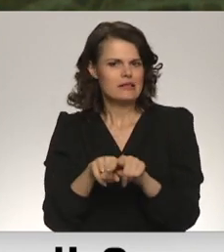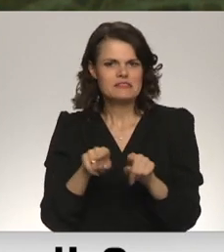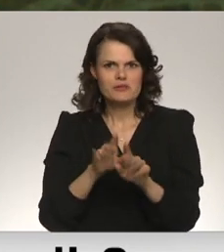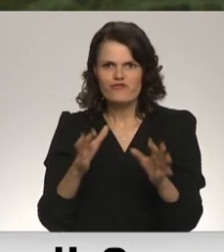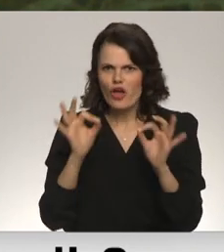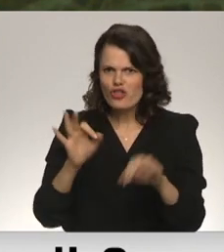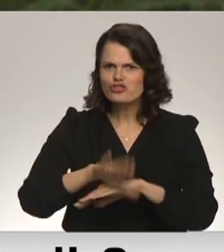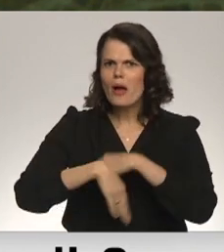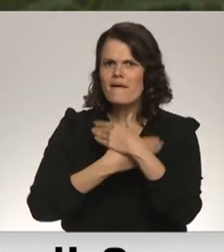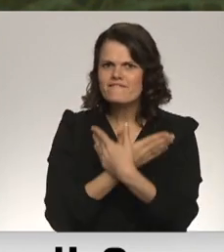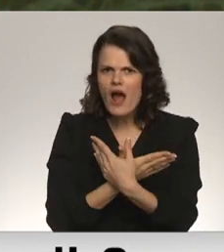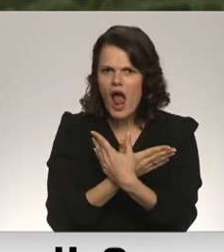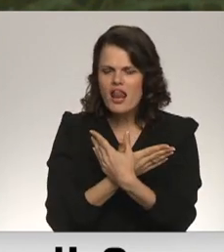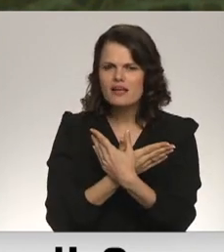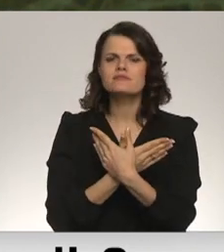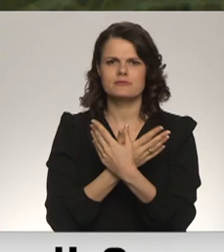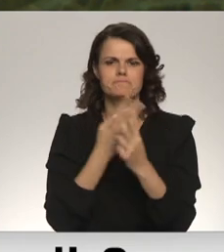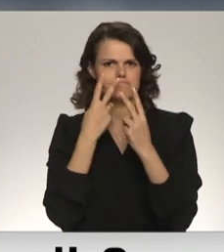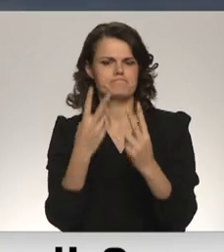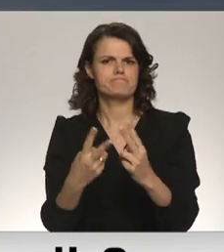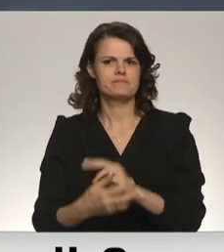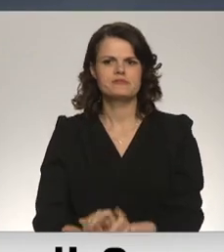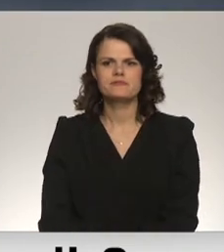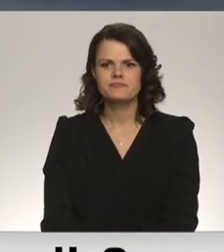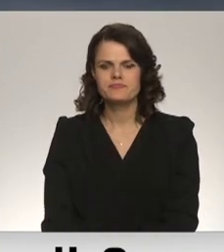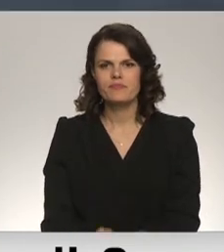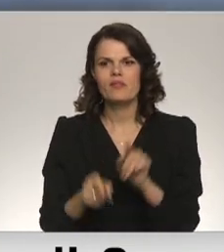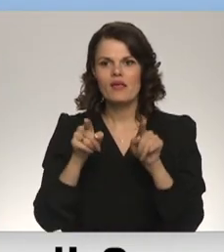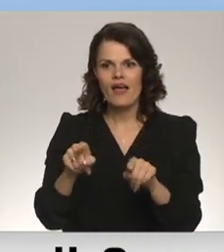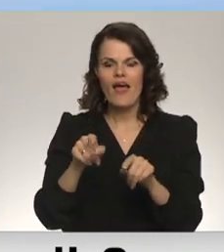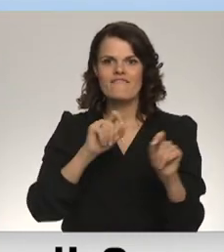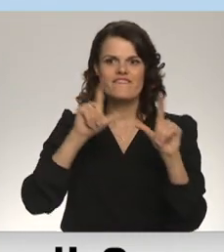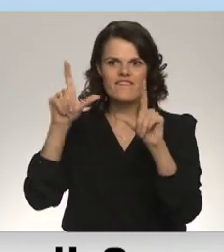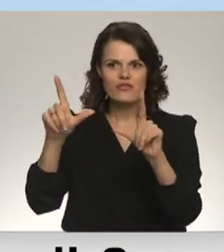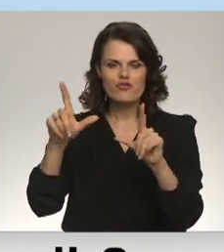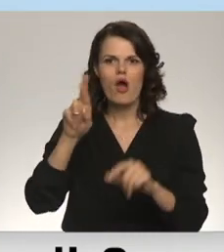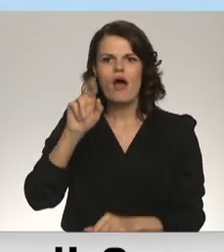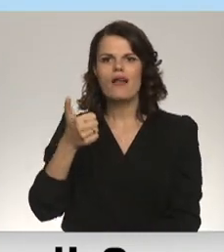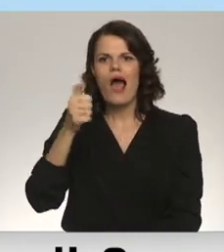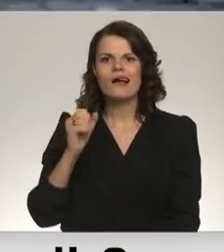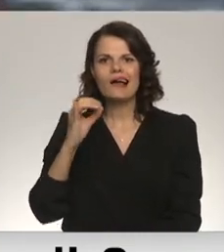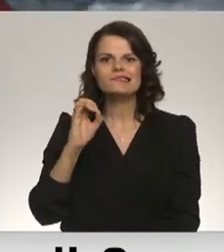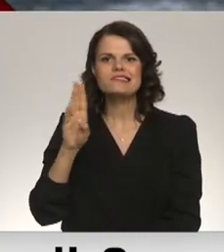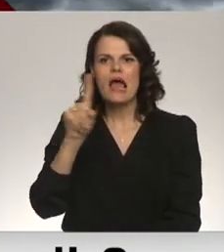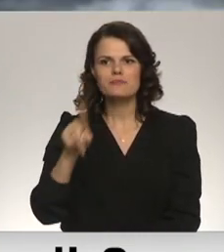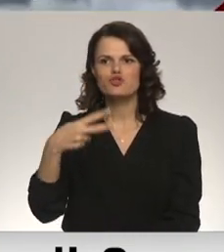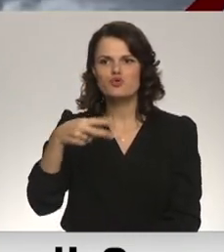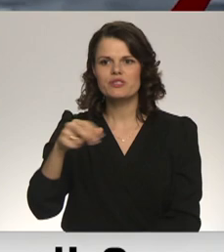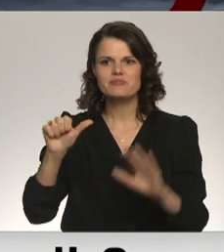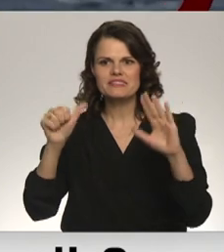bija valis, skaidroja Dāvids Frēdenfelds. Šis video tika uzņemts Ragaciemā 26.